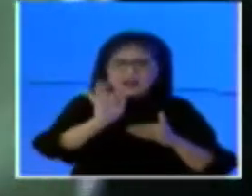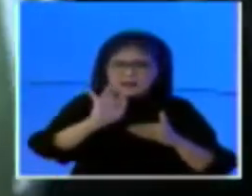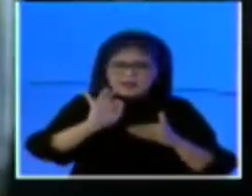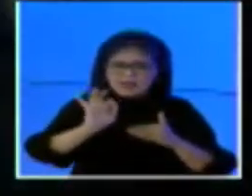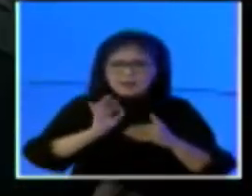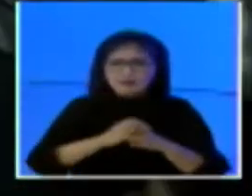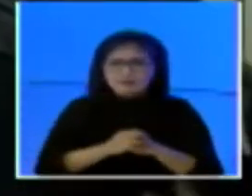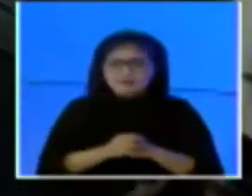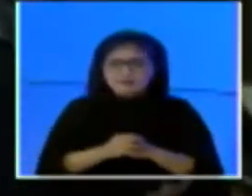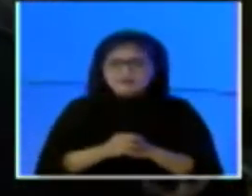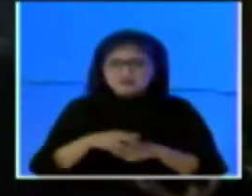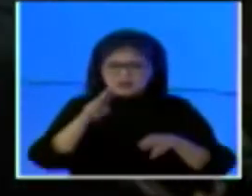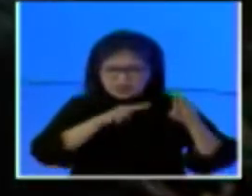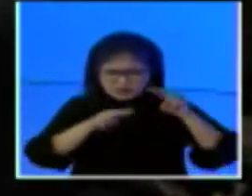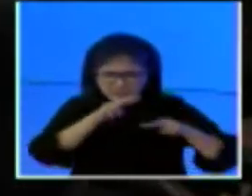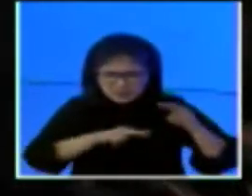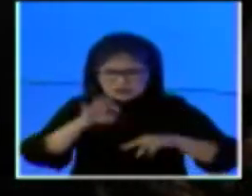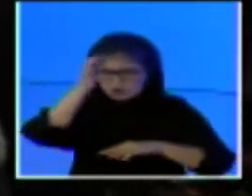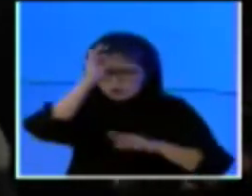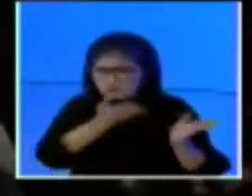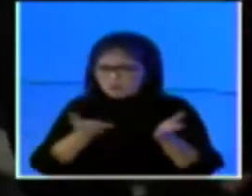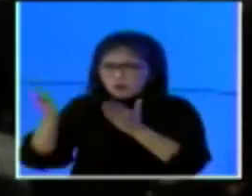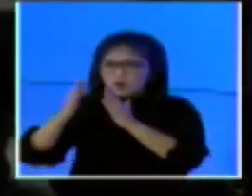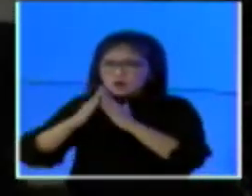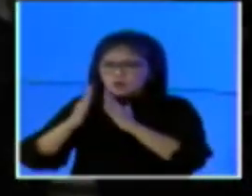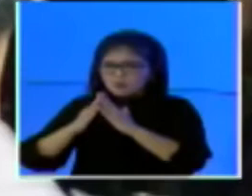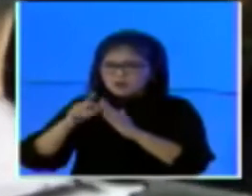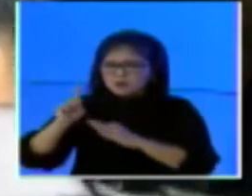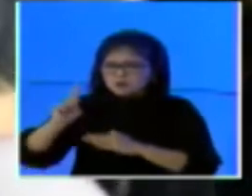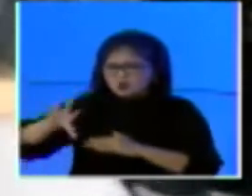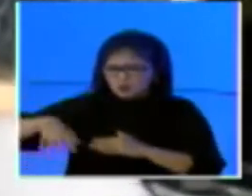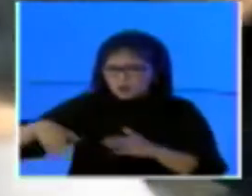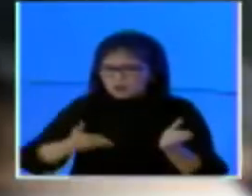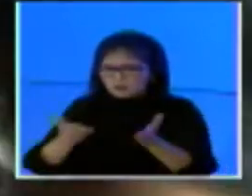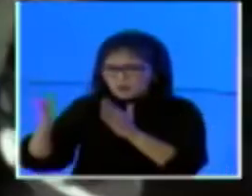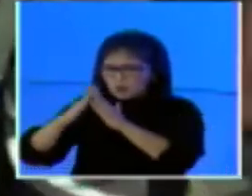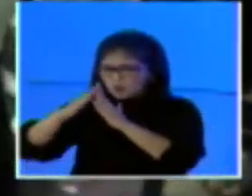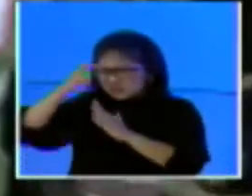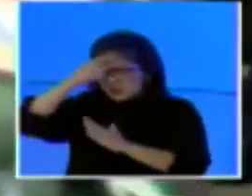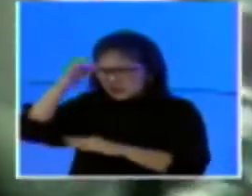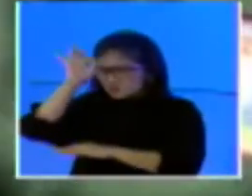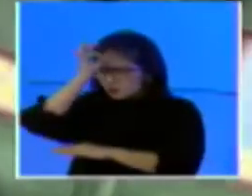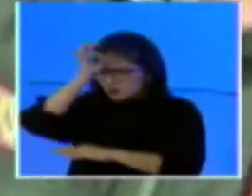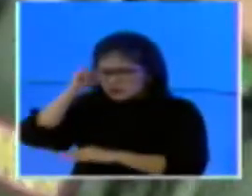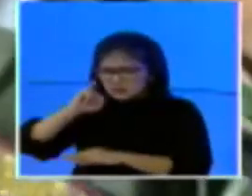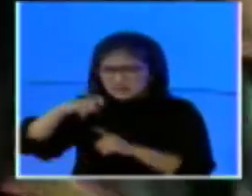Selesai diidentifikasi, polisi membawa jenazah ayah, ibu, dan dua orang anak ini ke Rumah Sakit Polri Kramat Jati, Jakarta Timur.